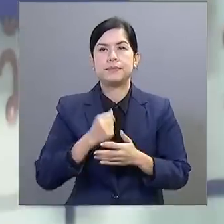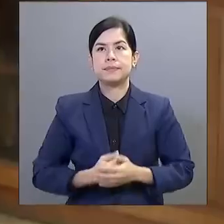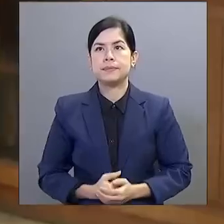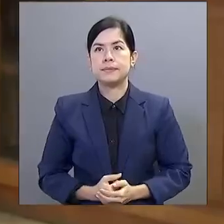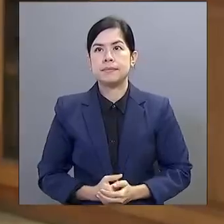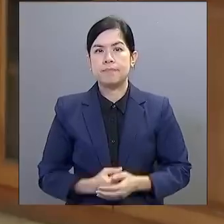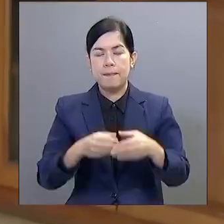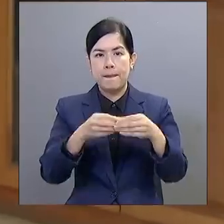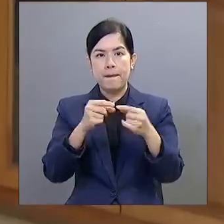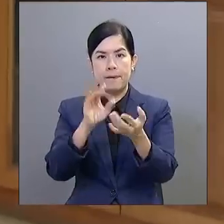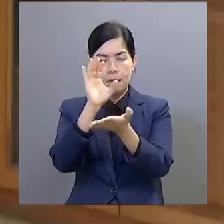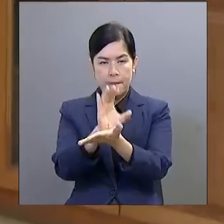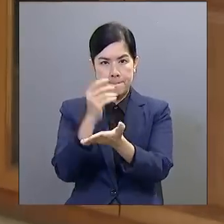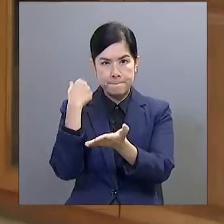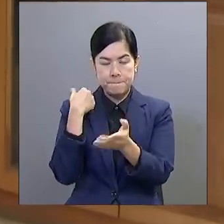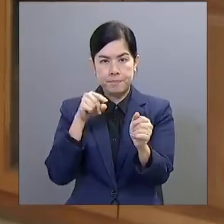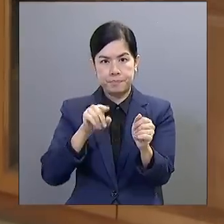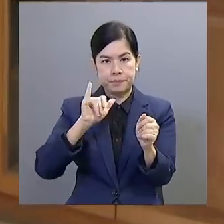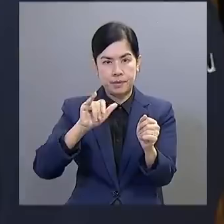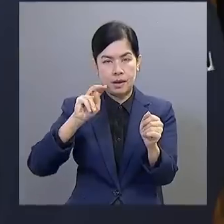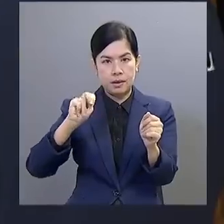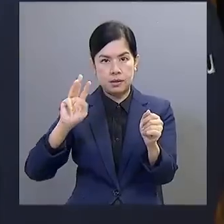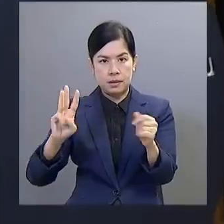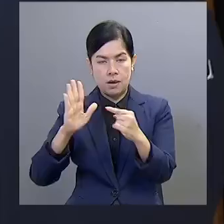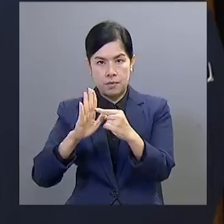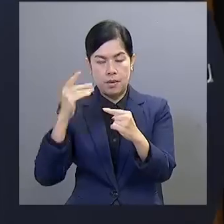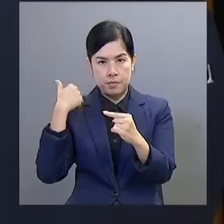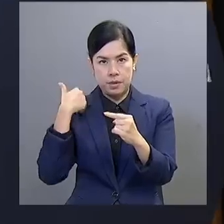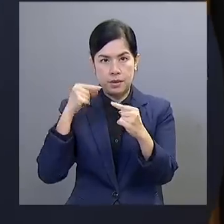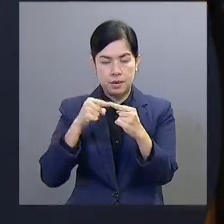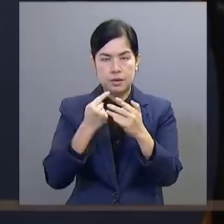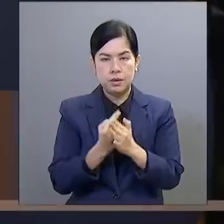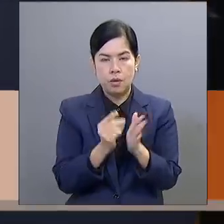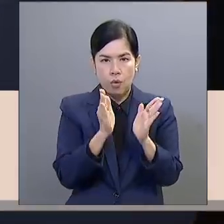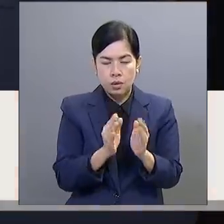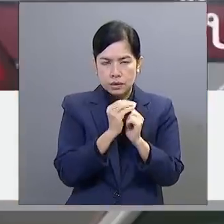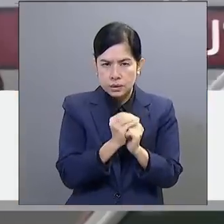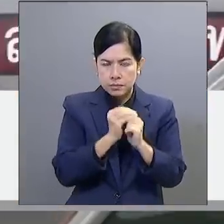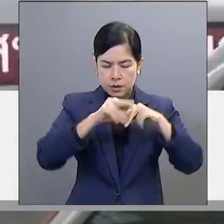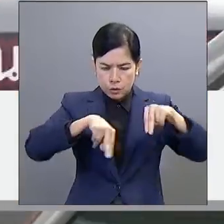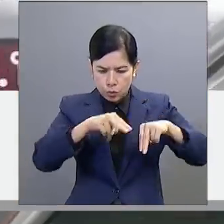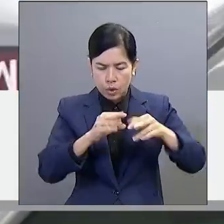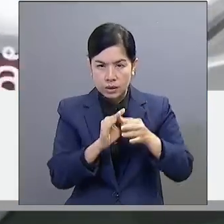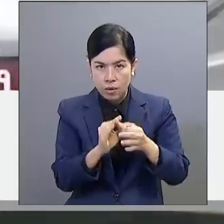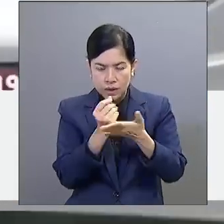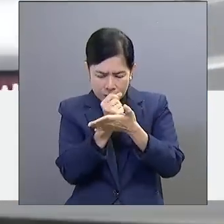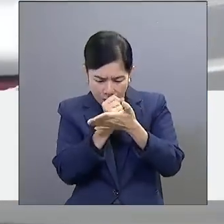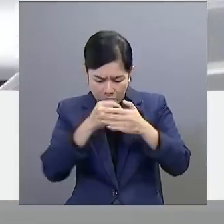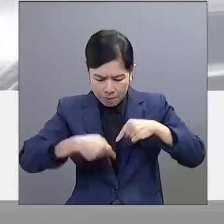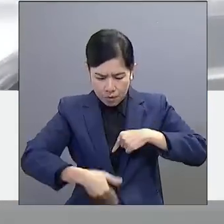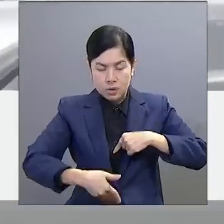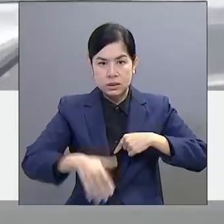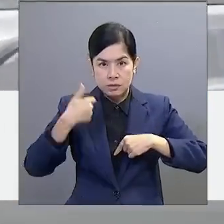พนักงานสอบสวนตำรวจนครบาลยานาวาคุมตัวผู้ต้องหาชาวจีนค่ะที่ตรวจพบสารเสพติดจากการตรวจจับปาร์ตี้ยาเสพติดที่สถ